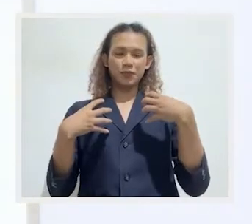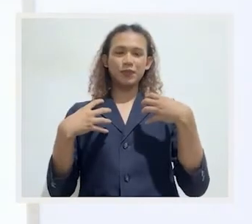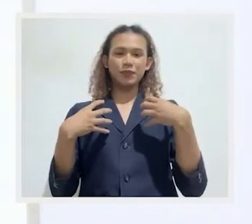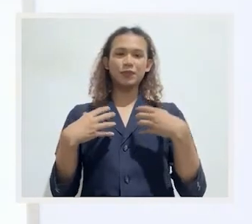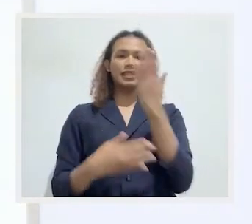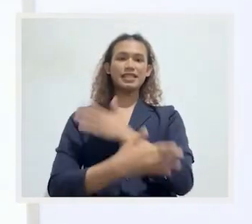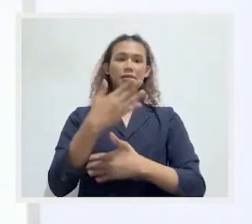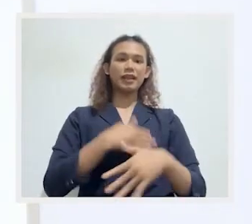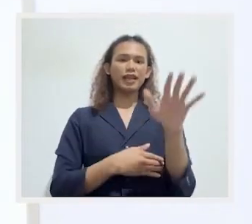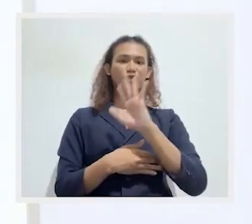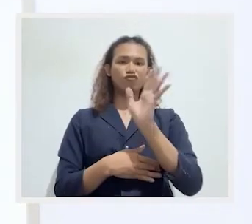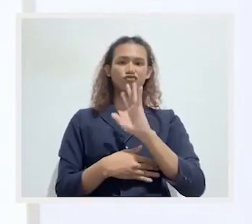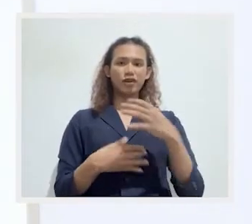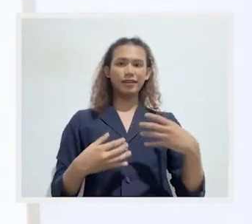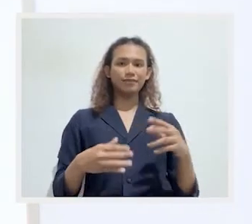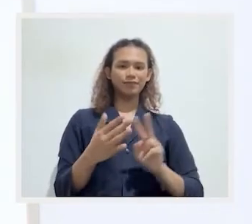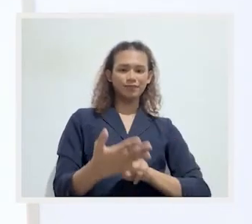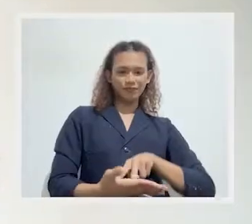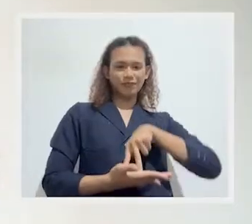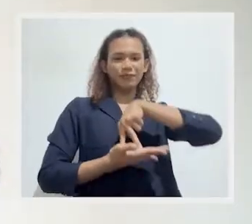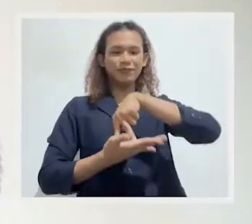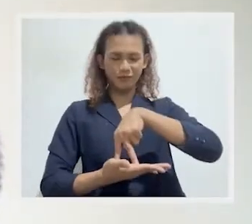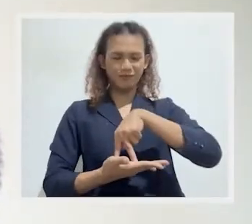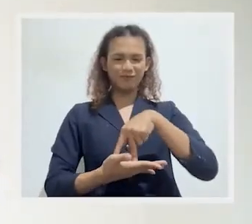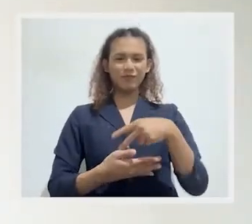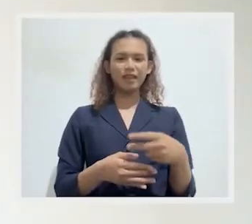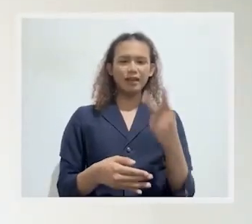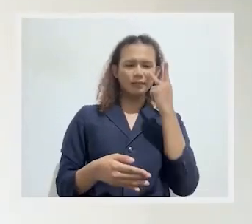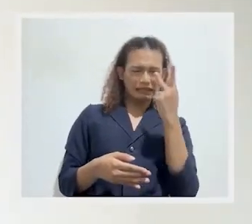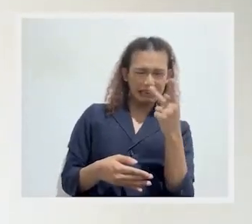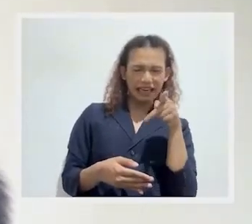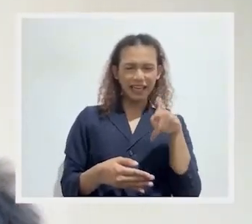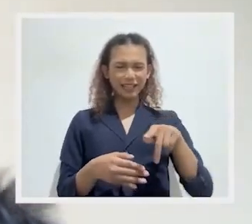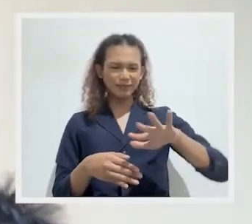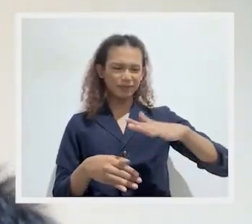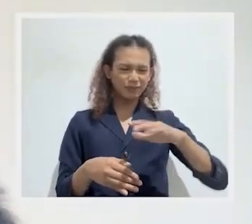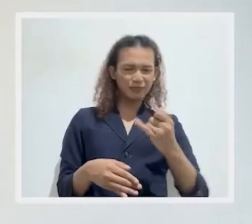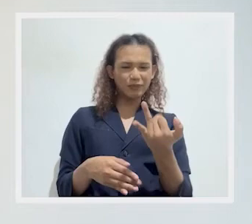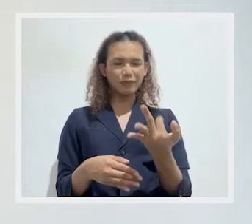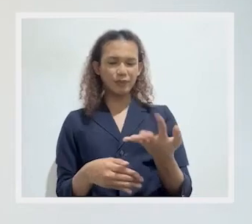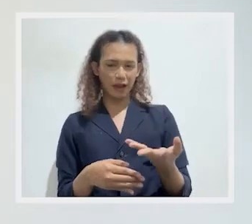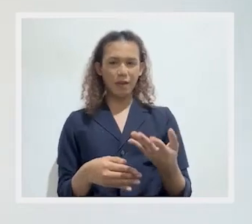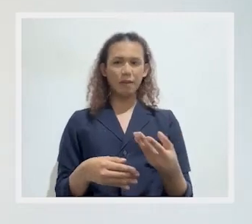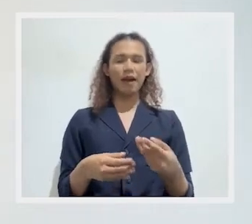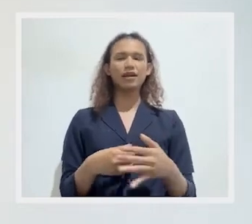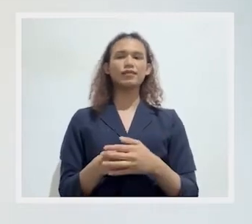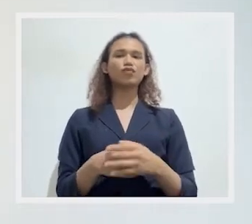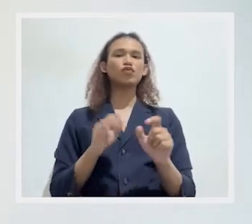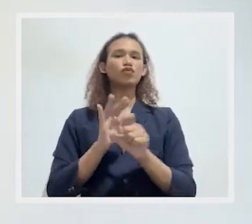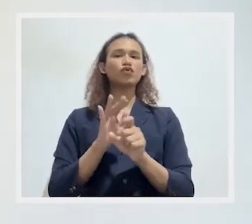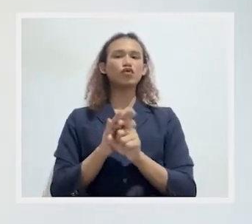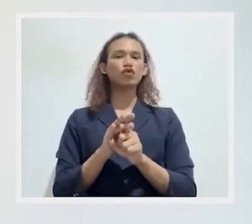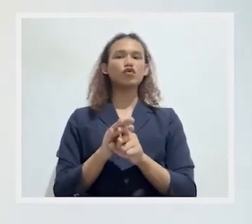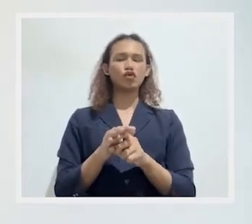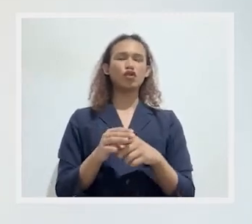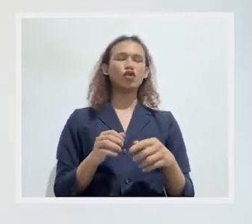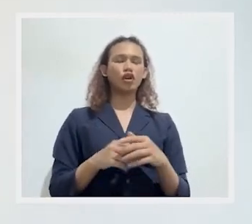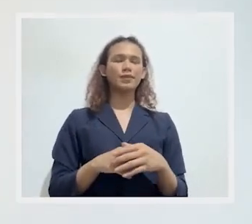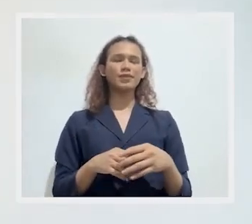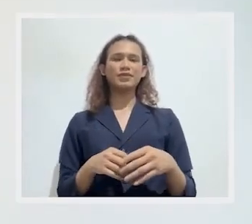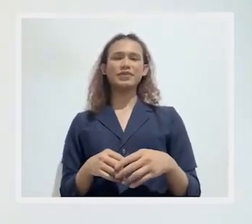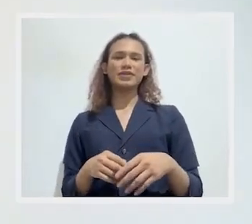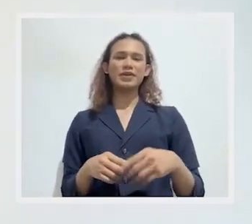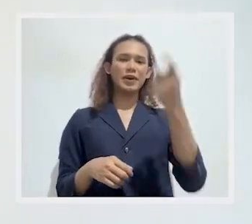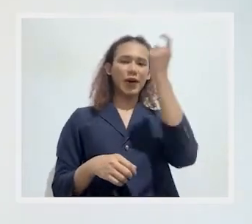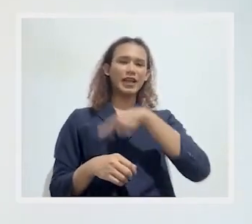bantuan individu non-disabilitas dengan cara digendong. Setelah itu, mengukur berat individu non-disabilitas tanpa